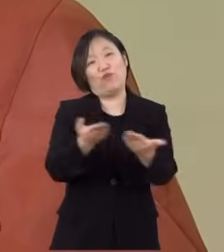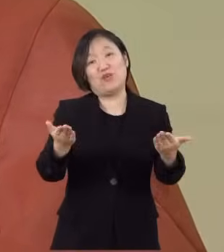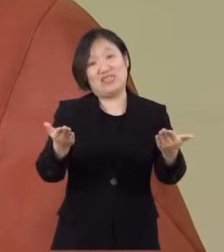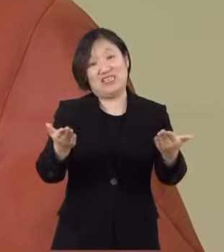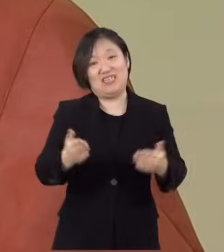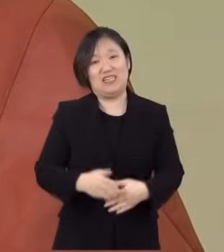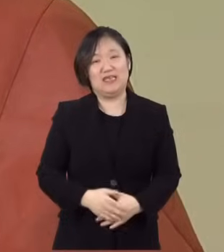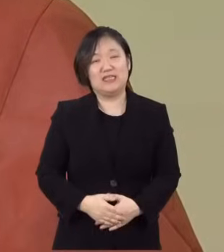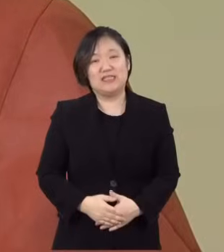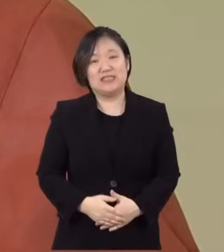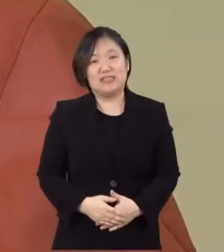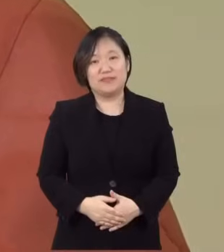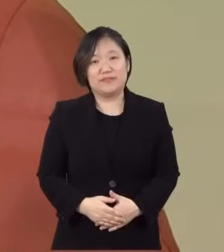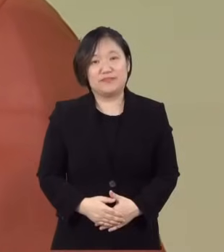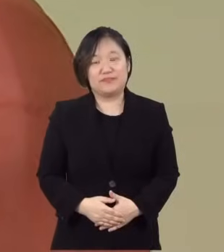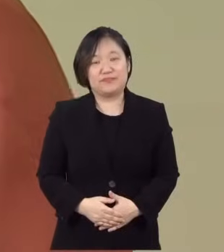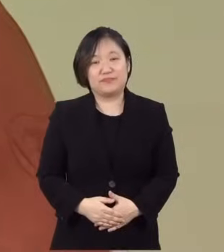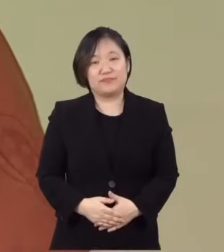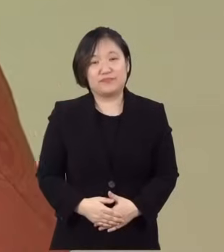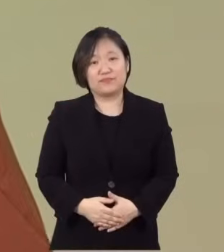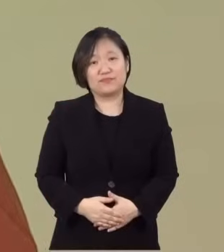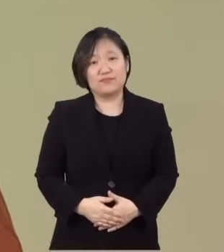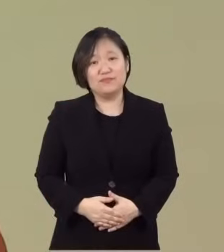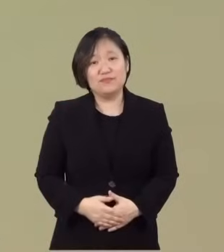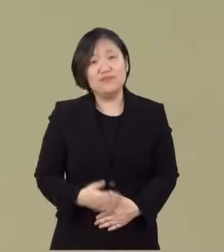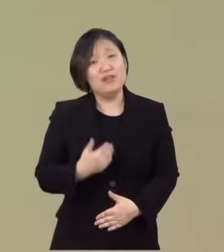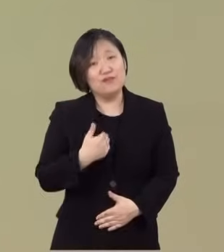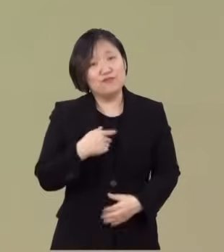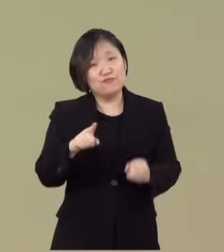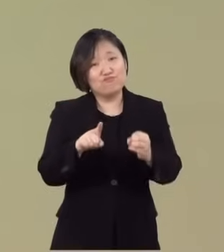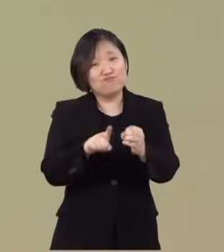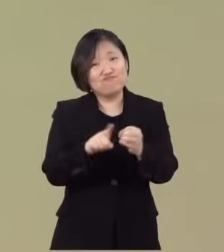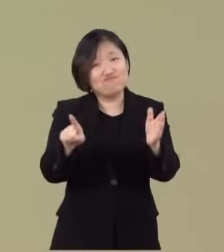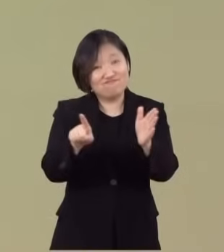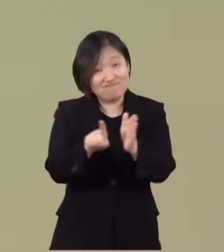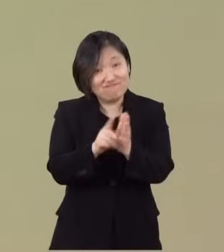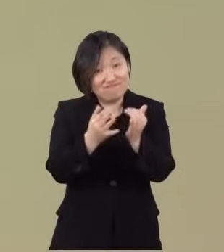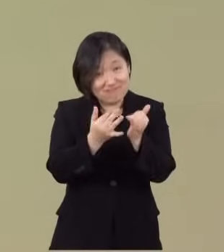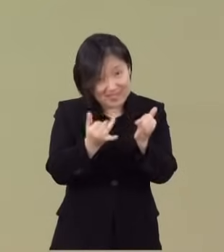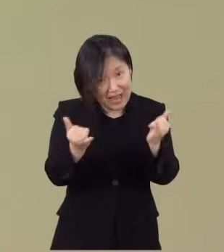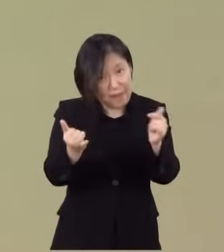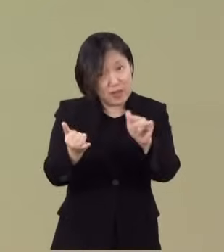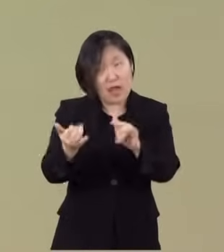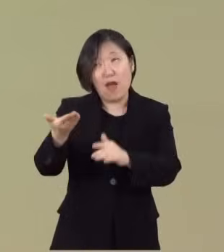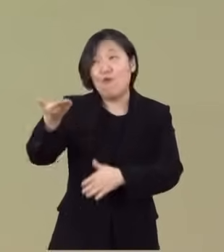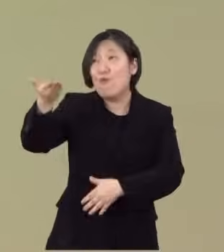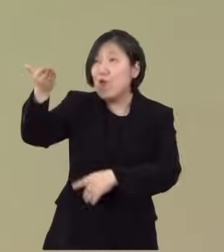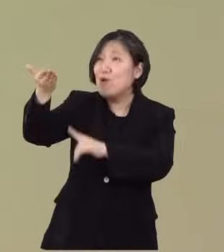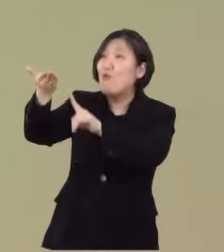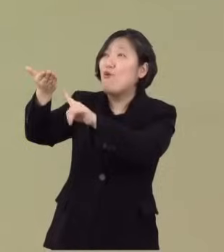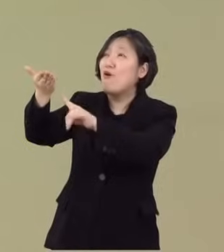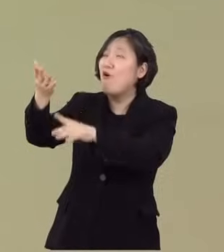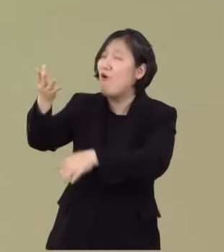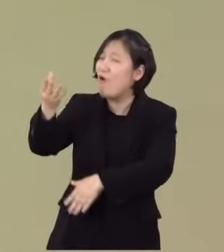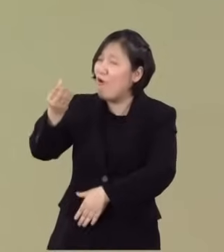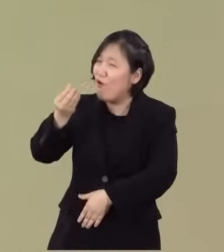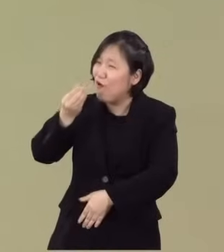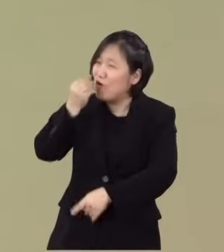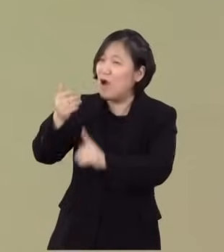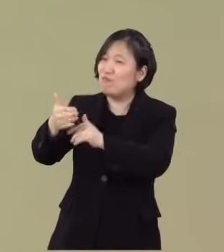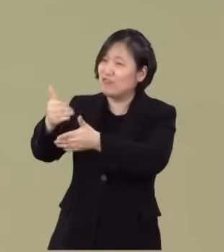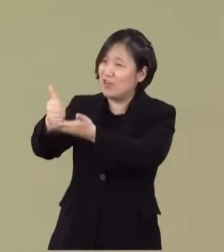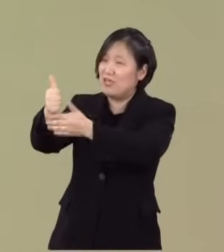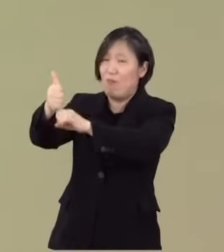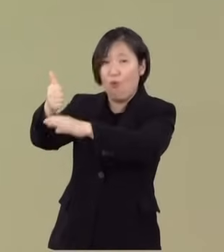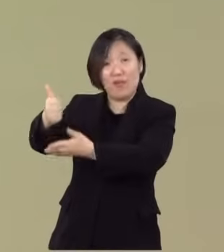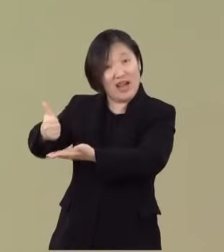보시가 되는 겁니다 그래서 우리 불자들이 위로는 거룩한 불보살